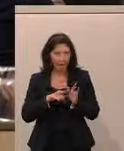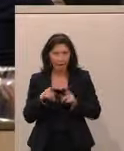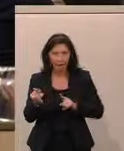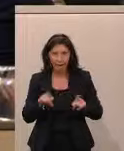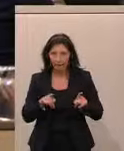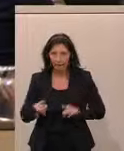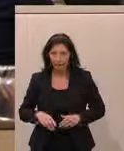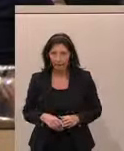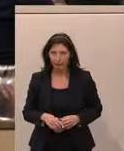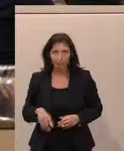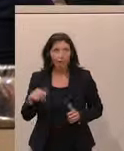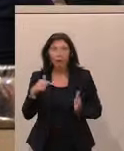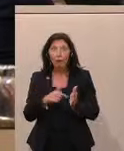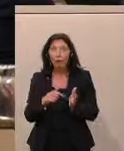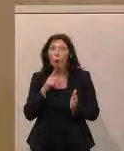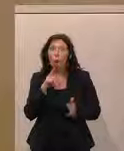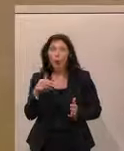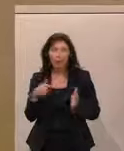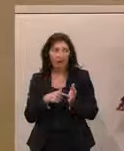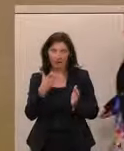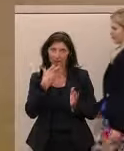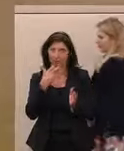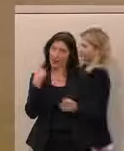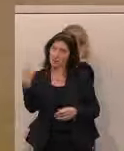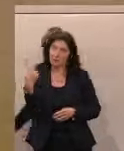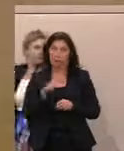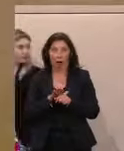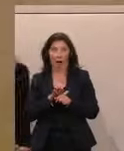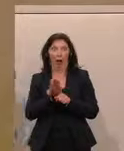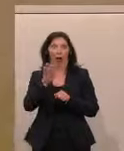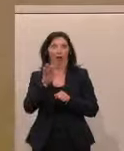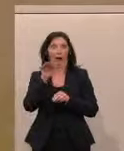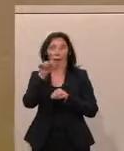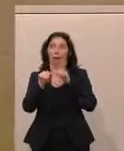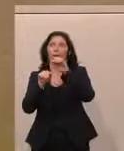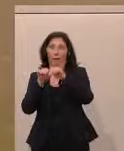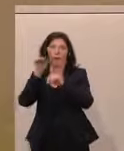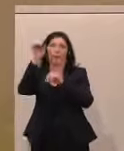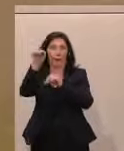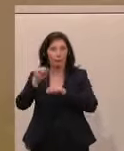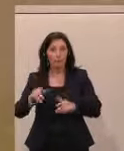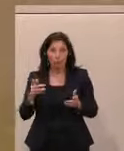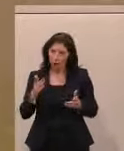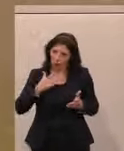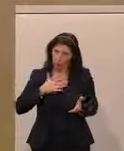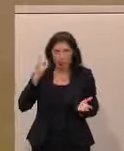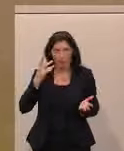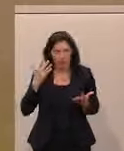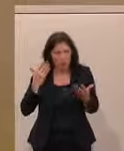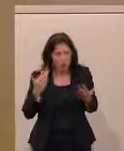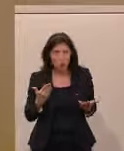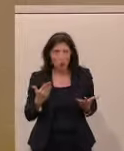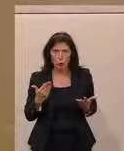auf Ihrer egozentrischen Karriereleiter sind. Damit, das ist meine Ansicht, darf ein